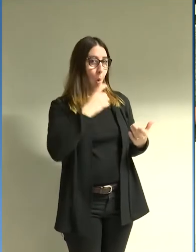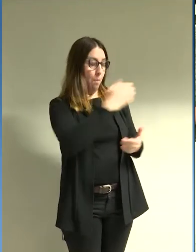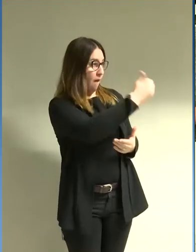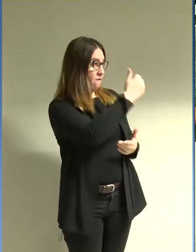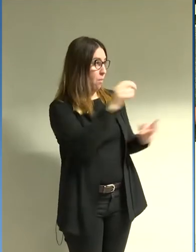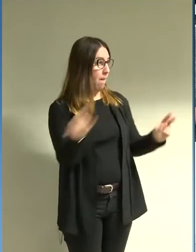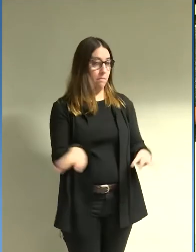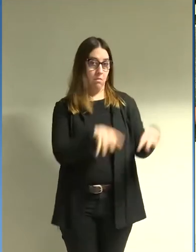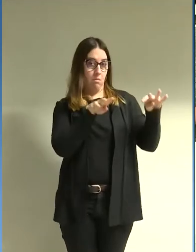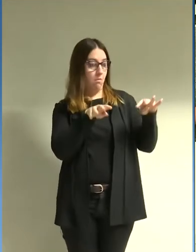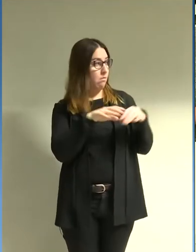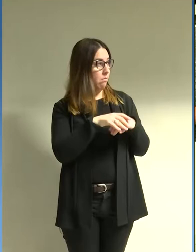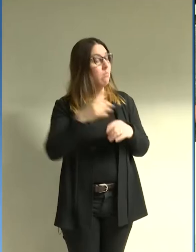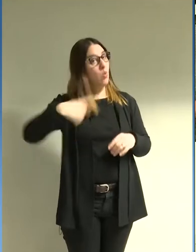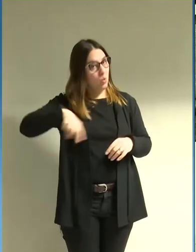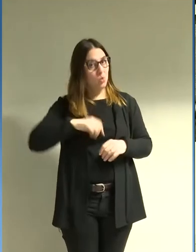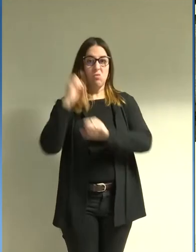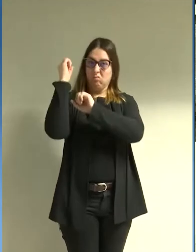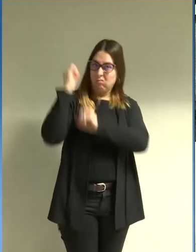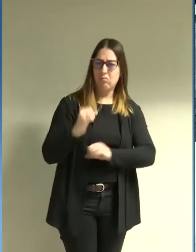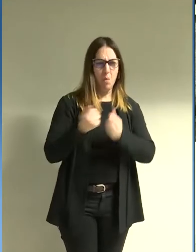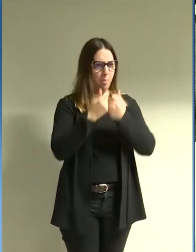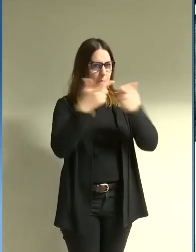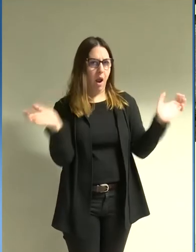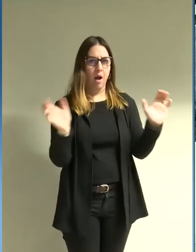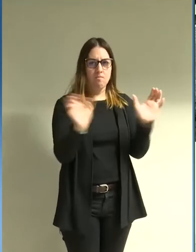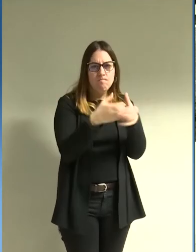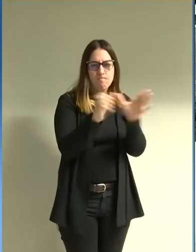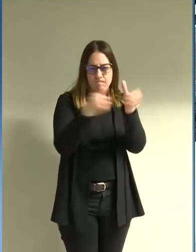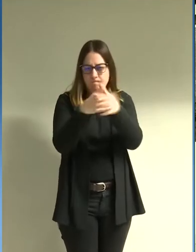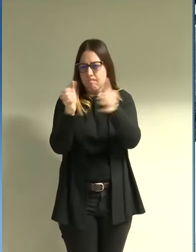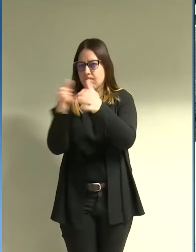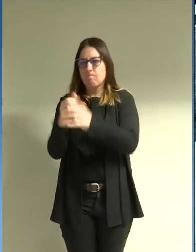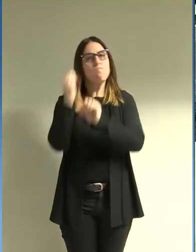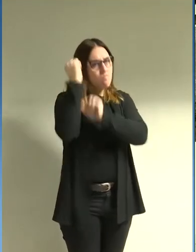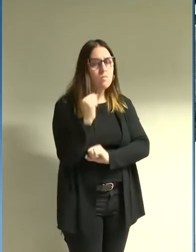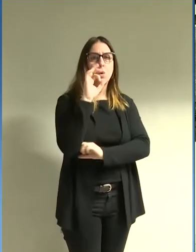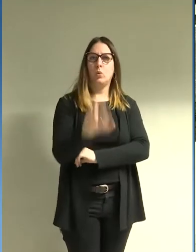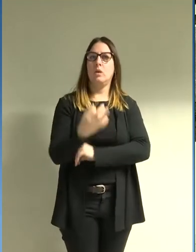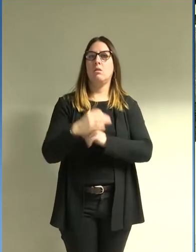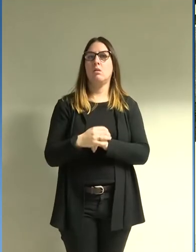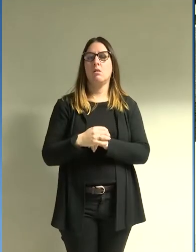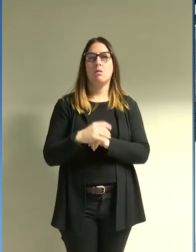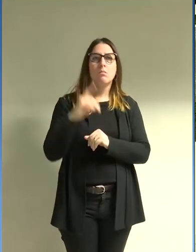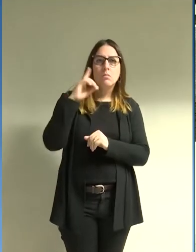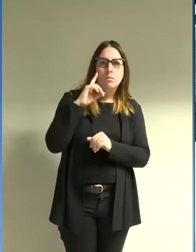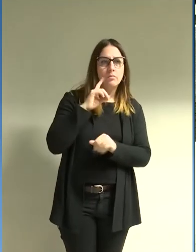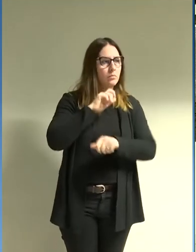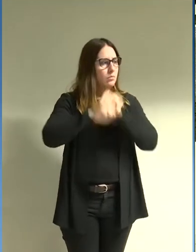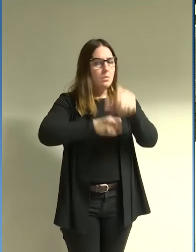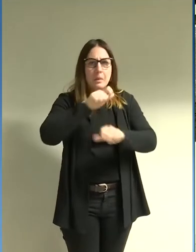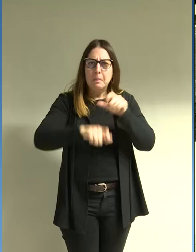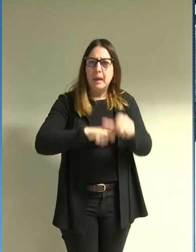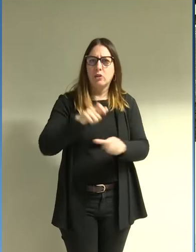faites nous oui on assume de multiplier les dispositifs oui on l'assumé parce qu'il ya des gens qui sont qui prénom en